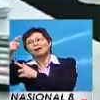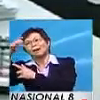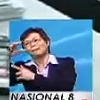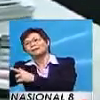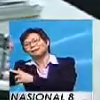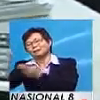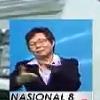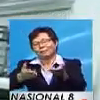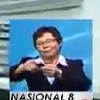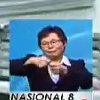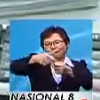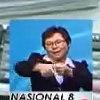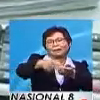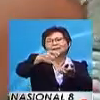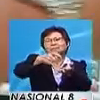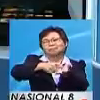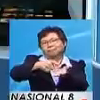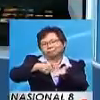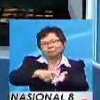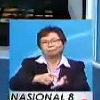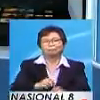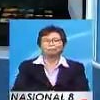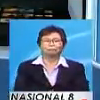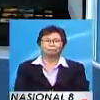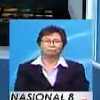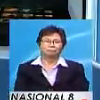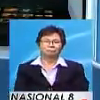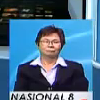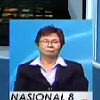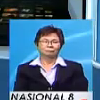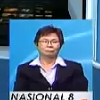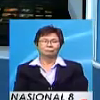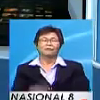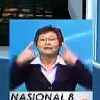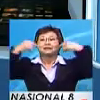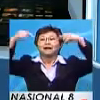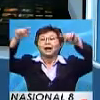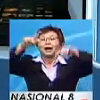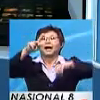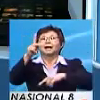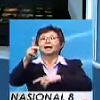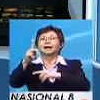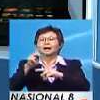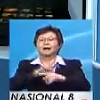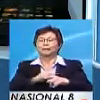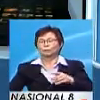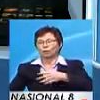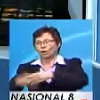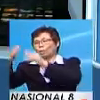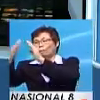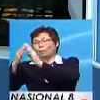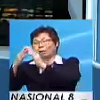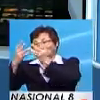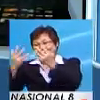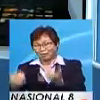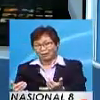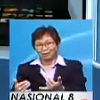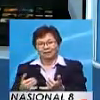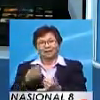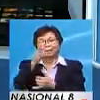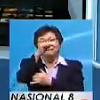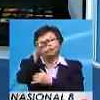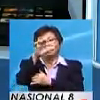memberi khidmat pembayaran kredit kejayaan Kementerian Luar Bandar dan wilayah giat membangunkan Mara